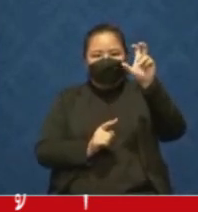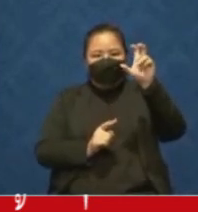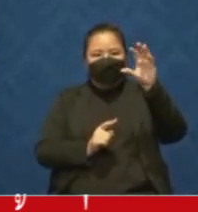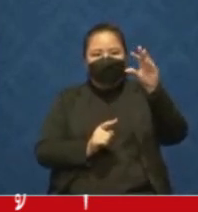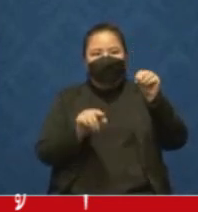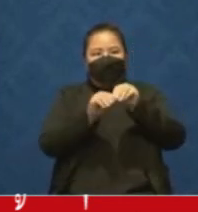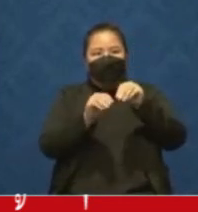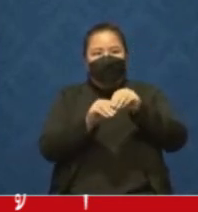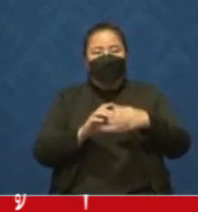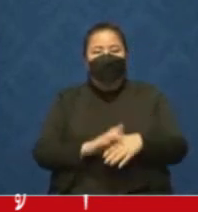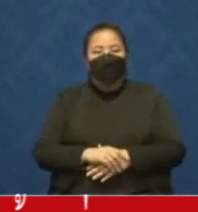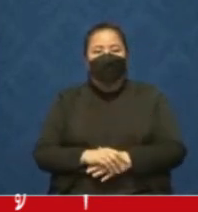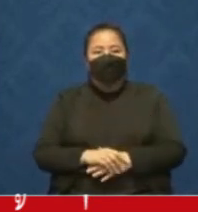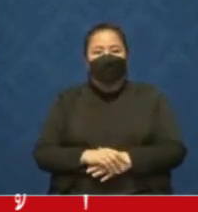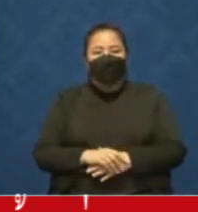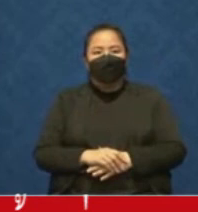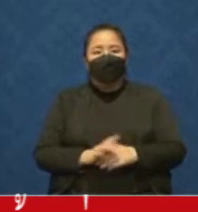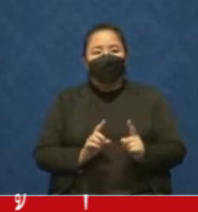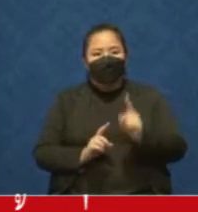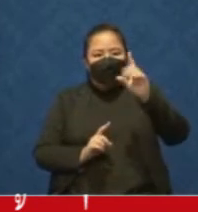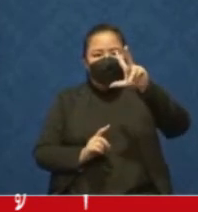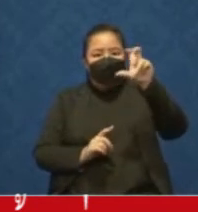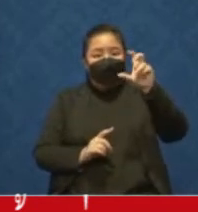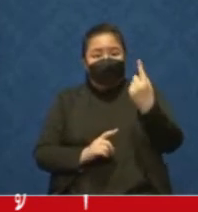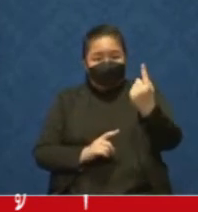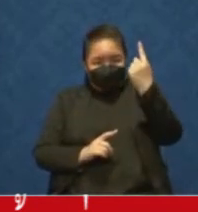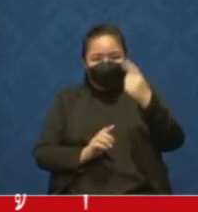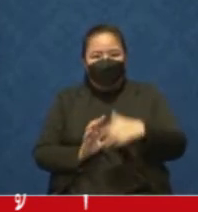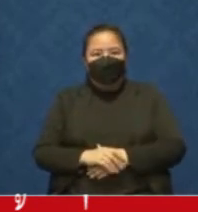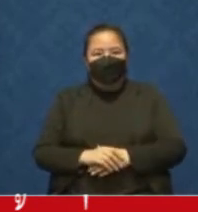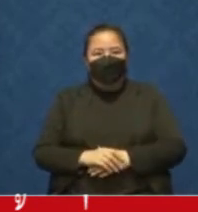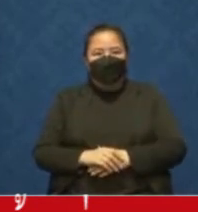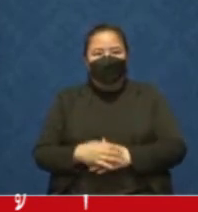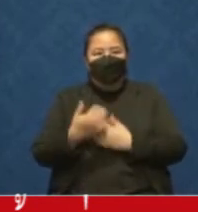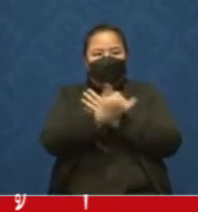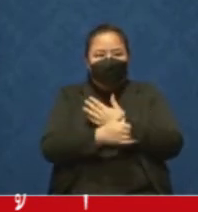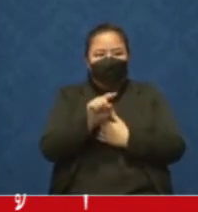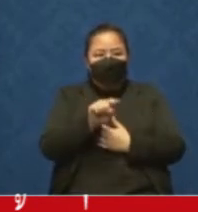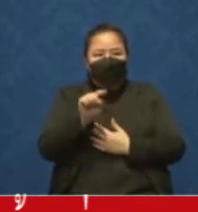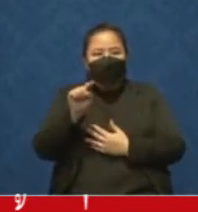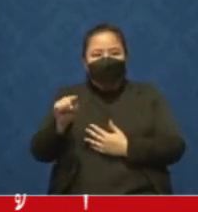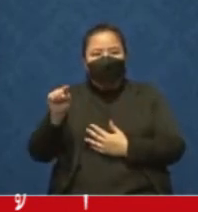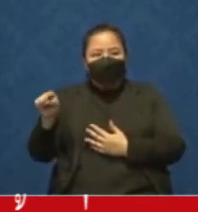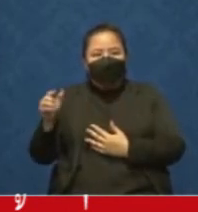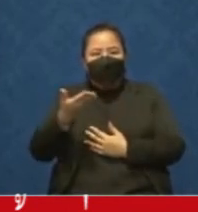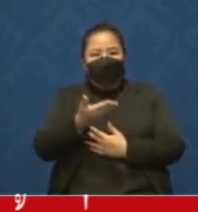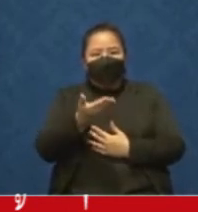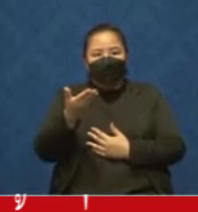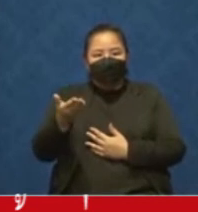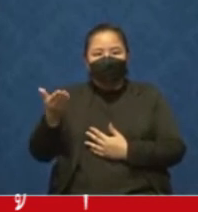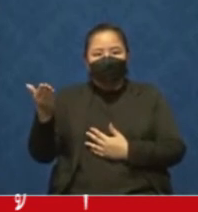นั่นคือราคาทเราซือเกือบ 300 บาทต่โสประเทศ Saudi Arabia อัฟรีกา ใ้ฟิลิปิน